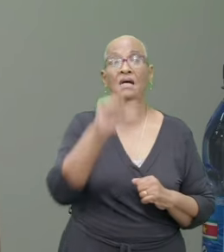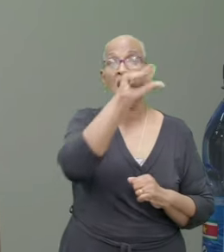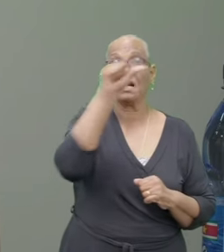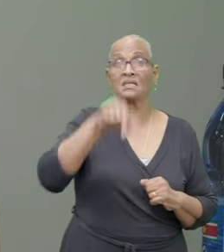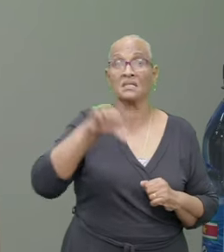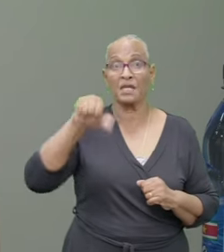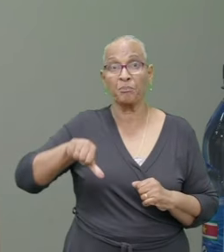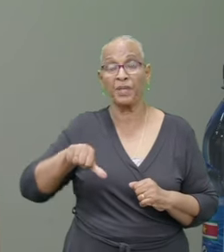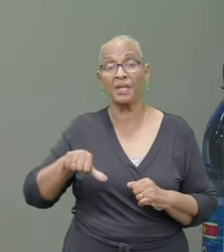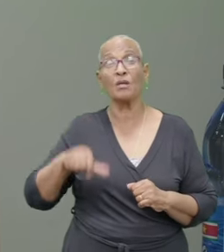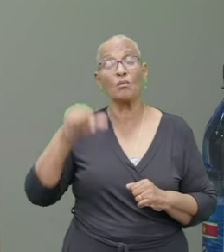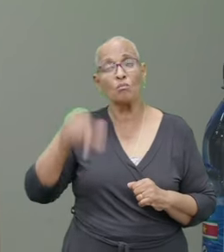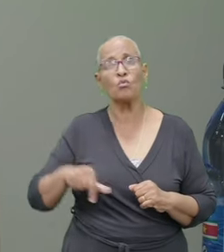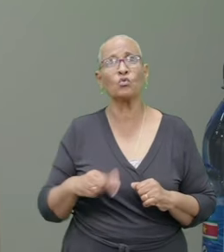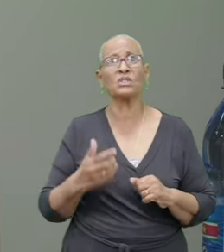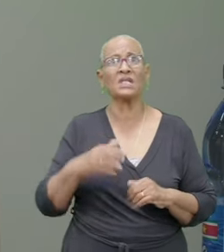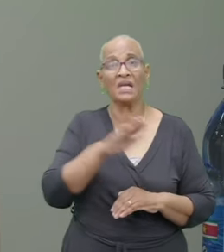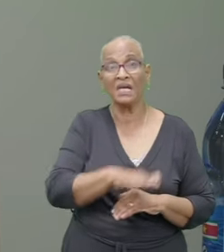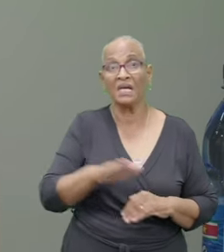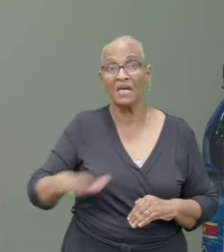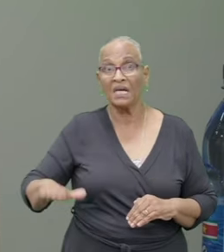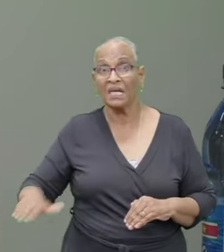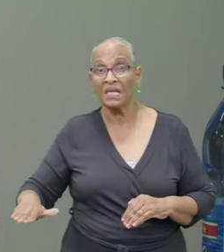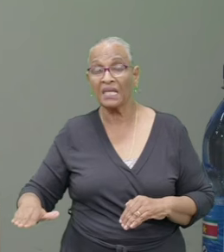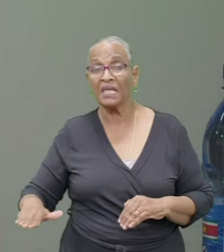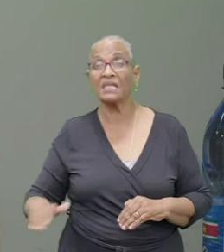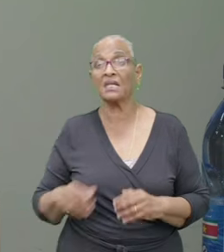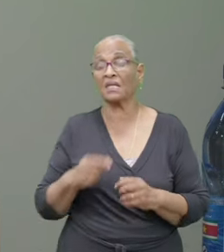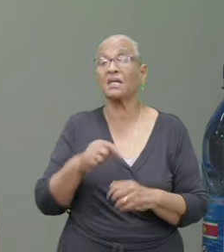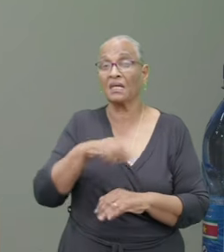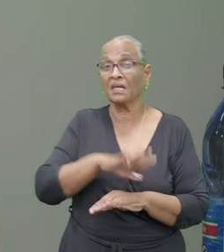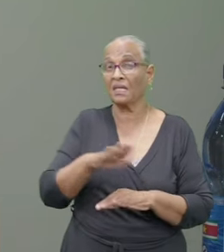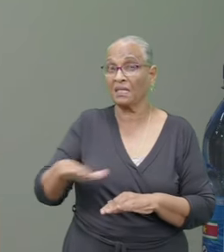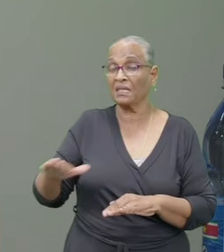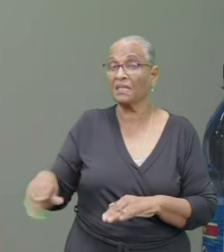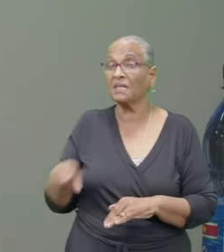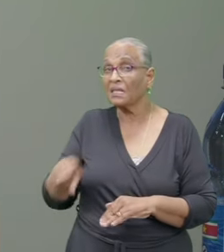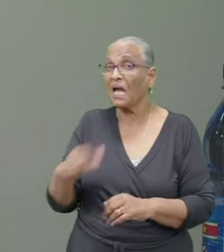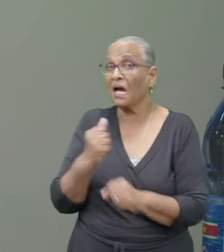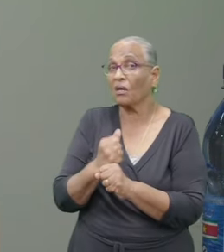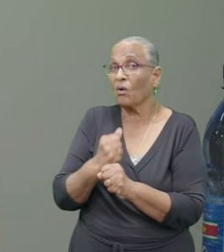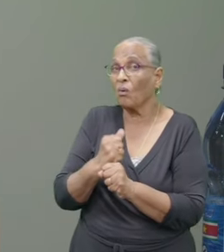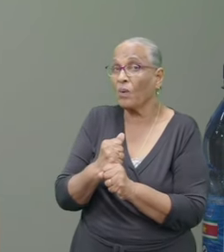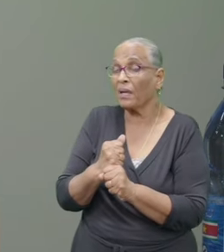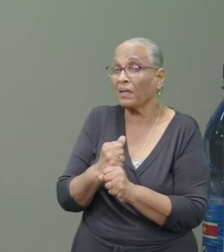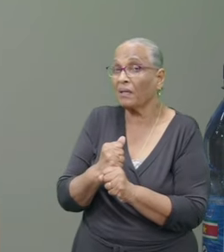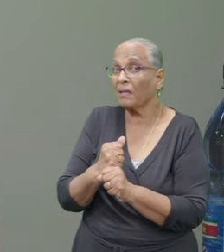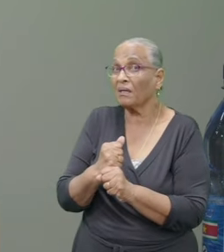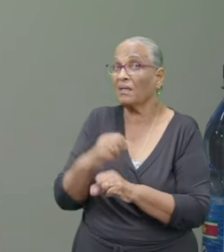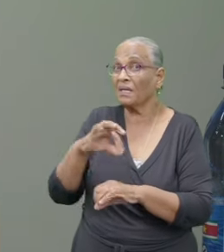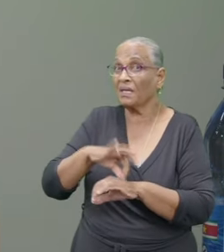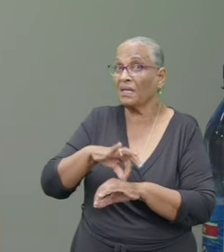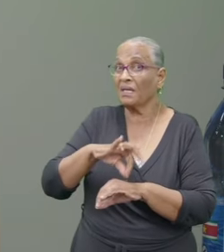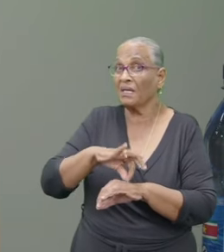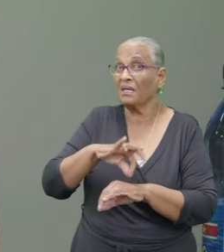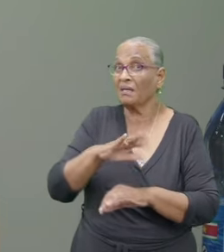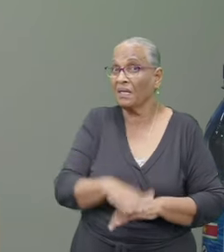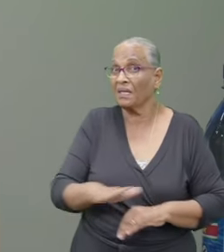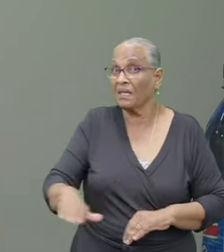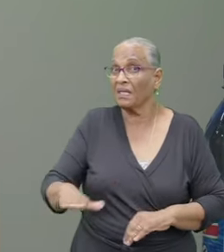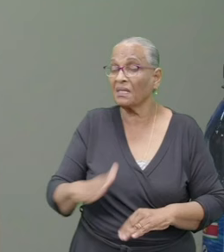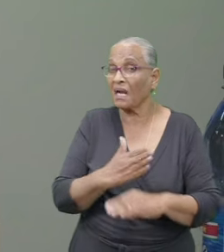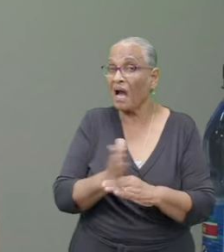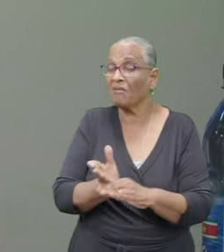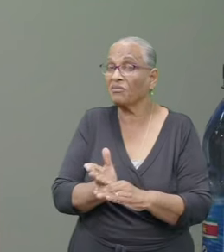op een kinder-highcare afdeling te werken, zijn het er 8. En als ik me niet vergis, van de 8 high-care verpleegkundigen